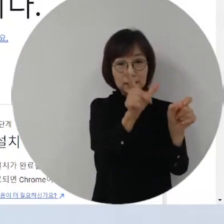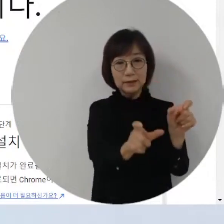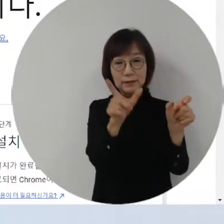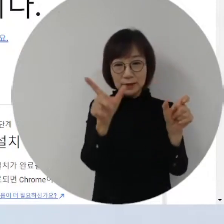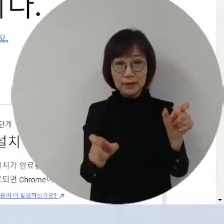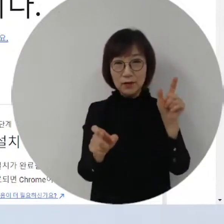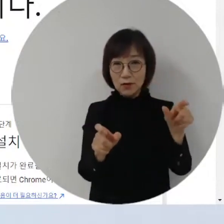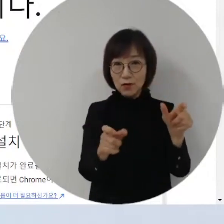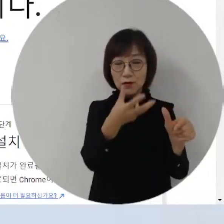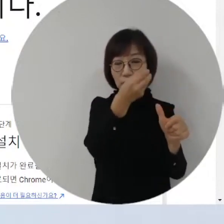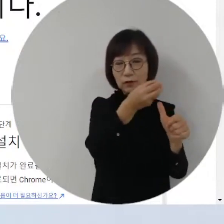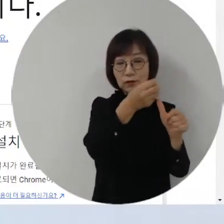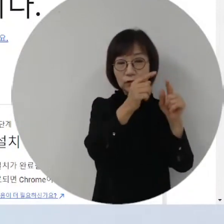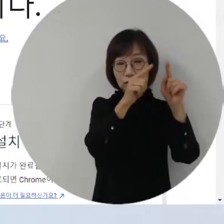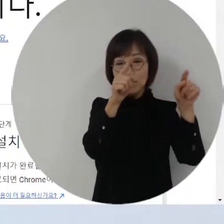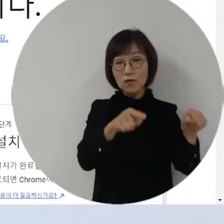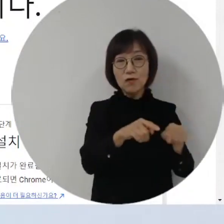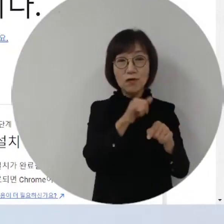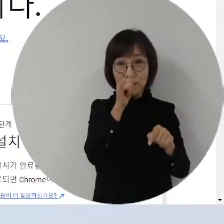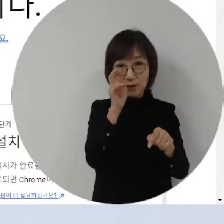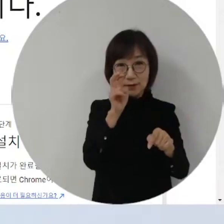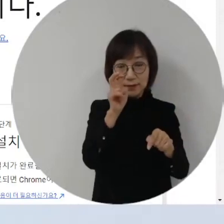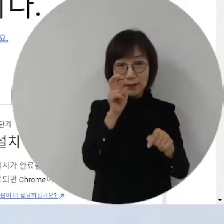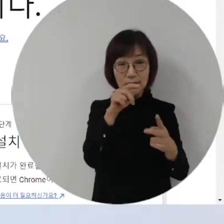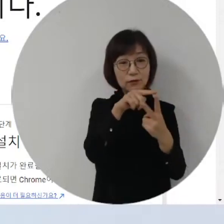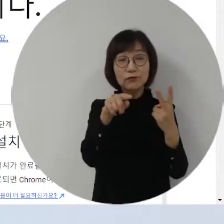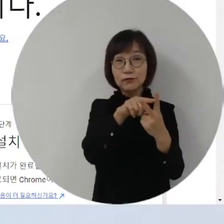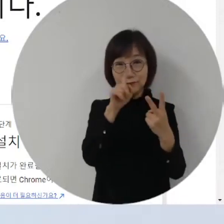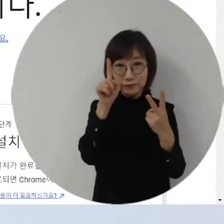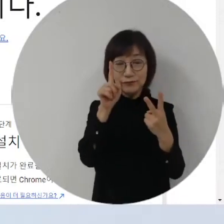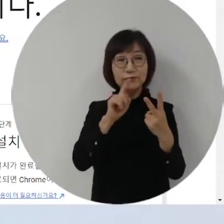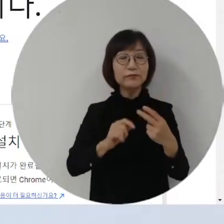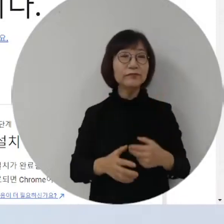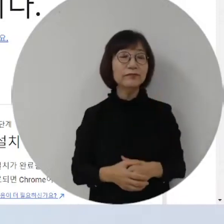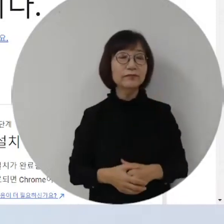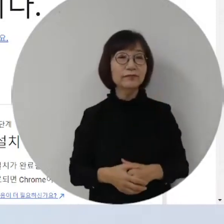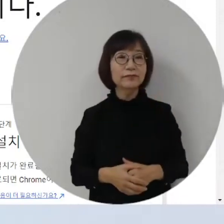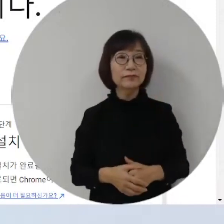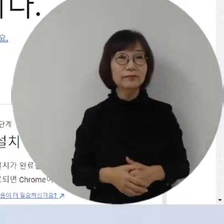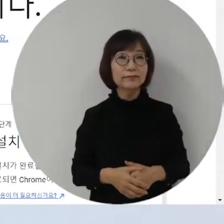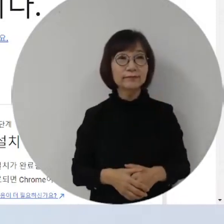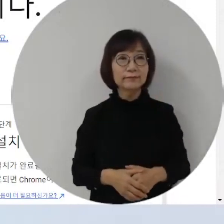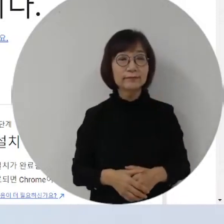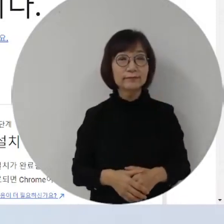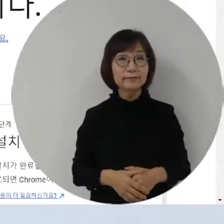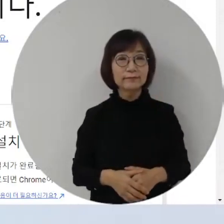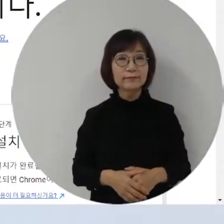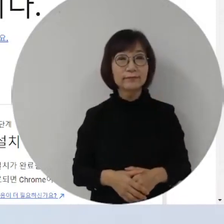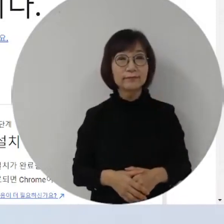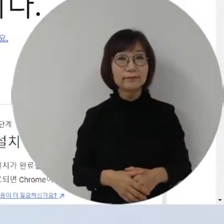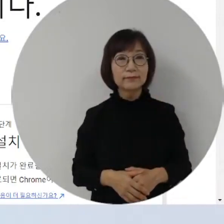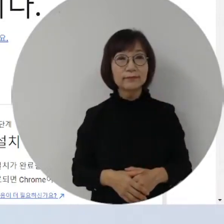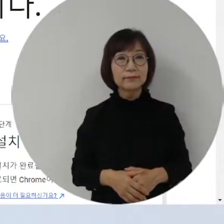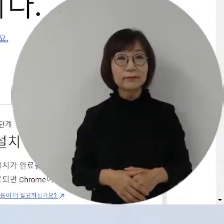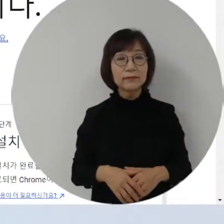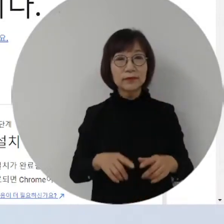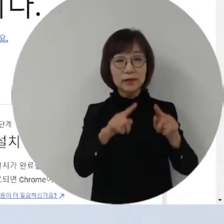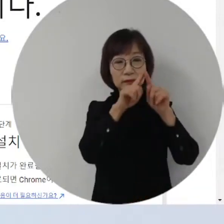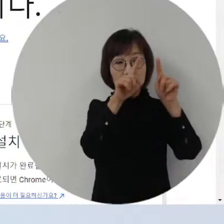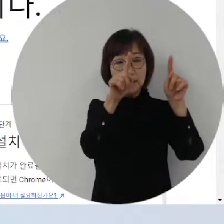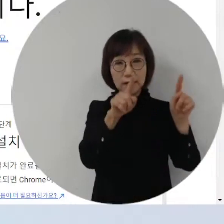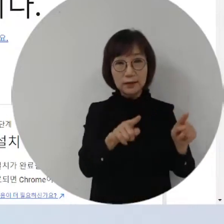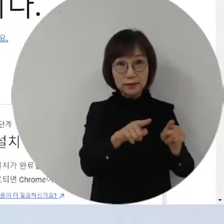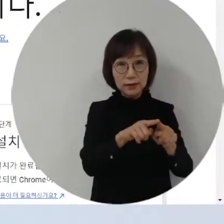상자 나오는 부분을 클릭하면 파일이 다운로드된 폴더로 들어가지는데 그렇게 하지 않을